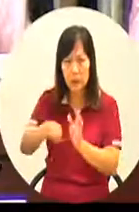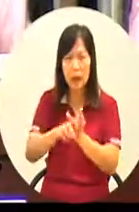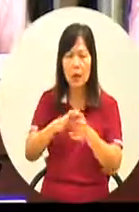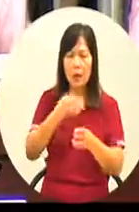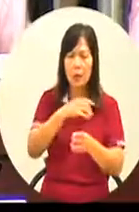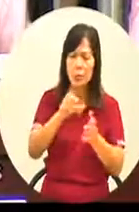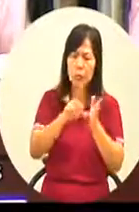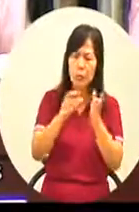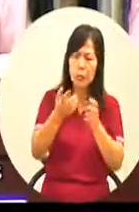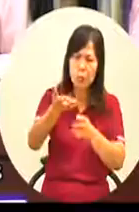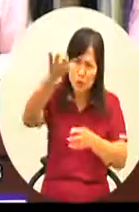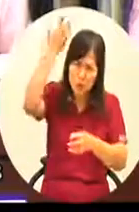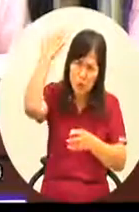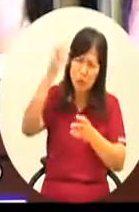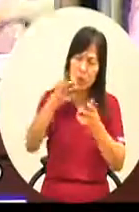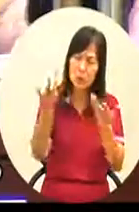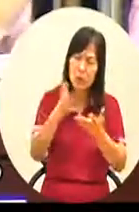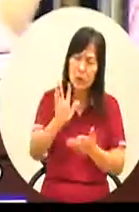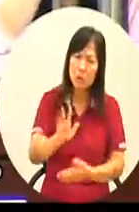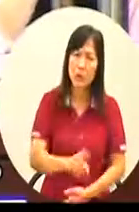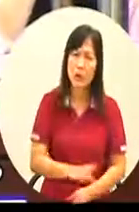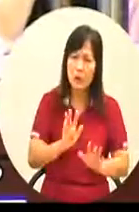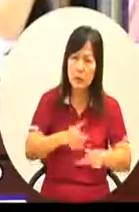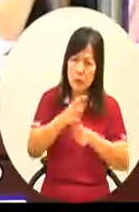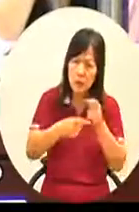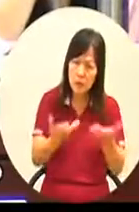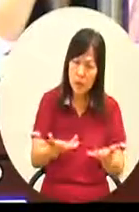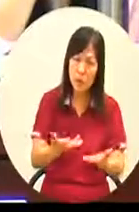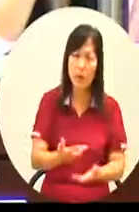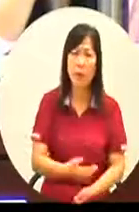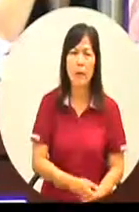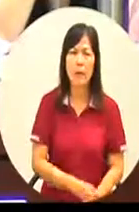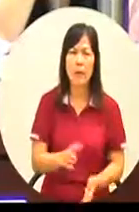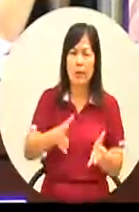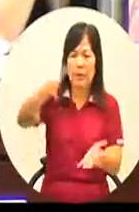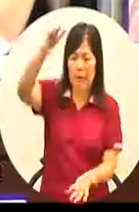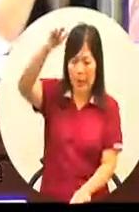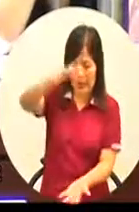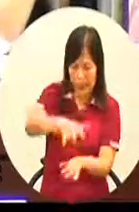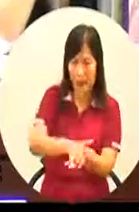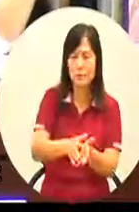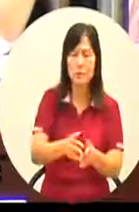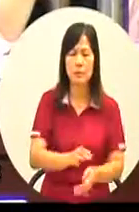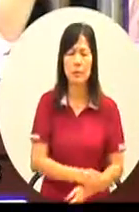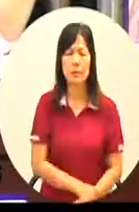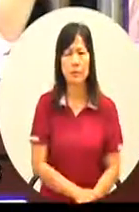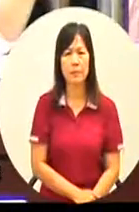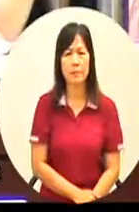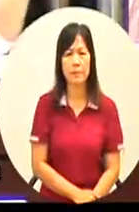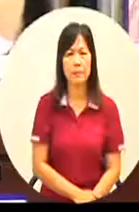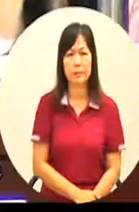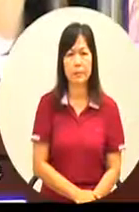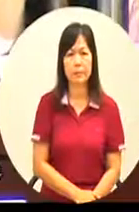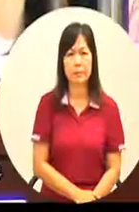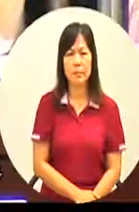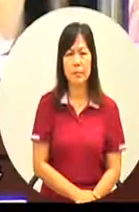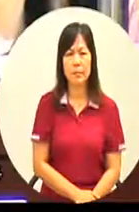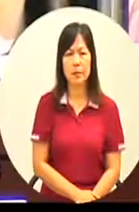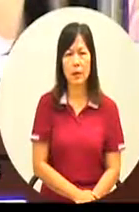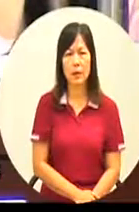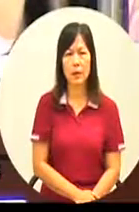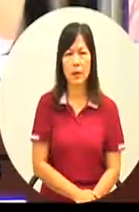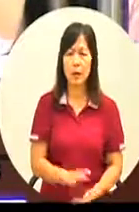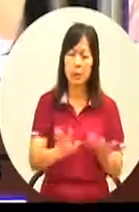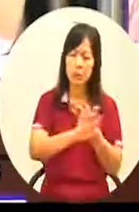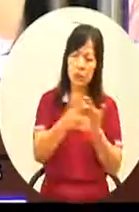情啊？ 就是 今年吗？ 就累，不是不是，那应该是累计下来的。 哦，累计 是是。 好，那工那